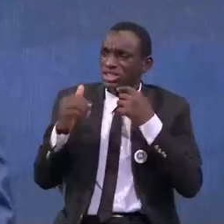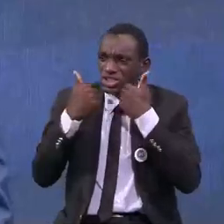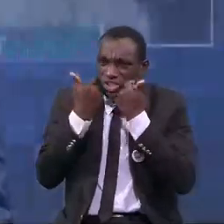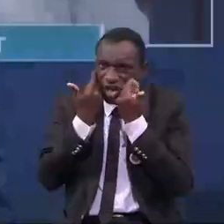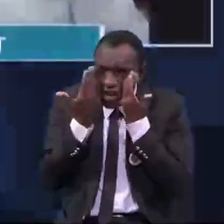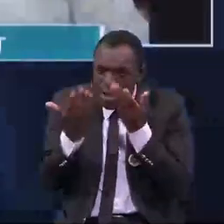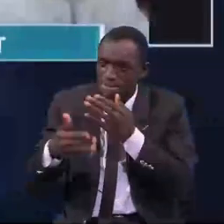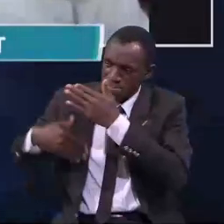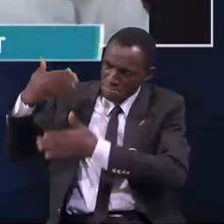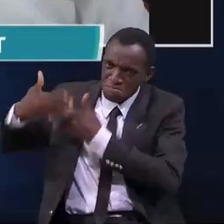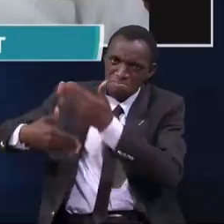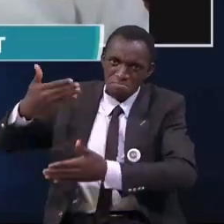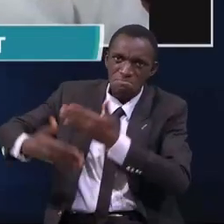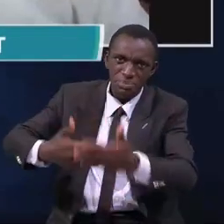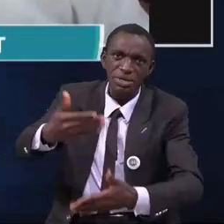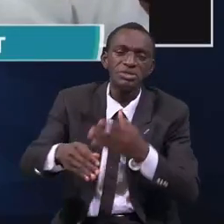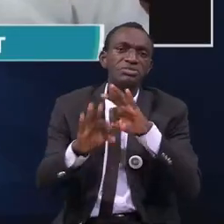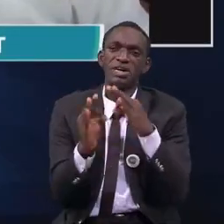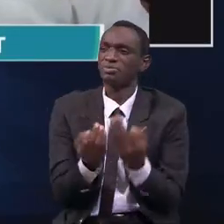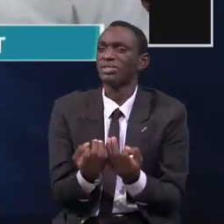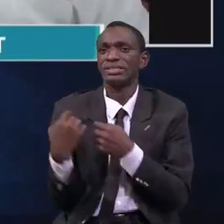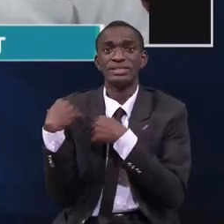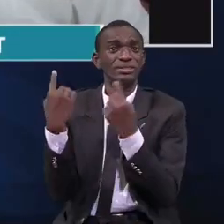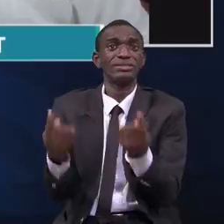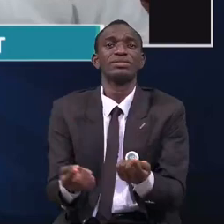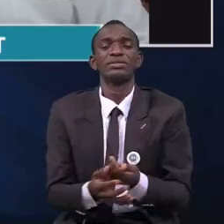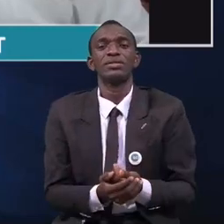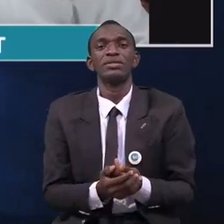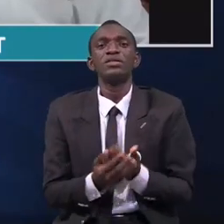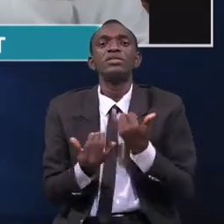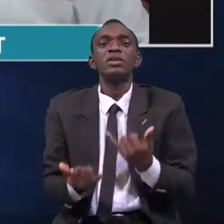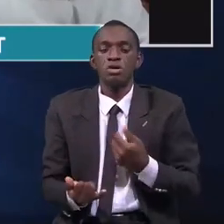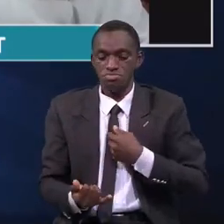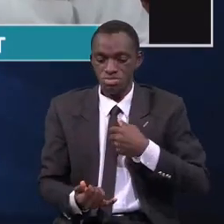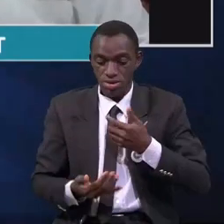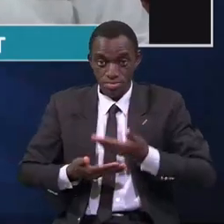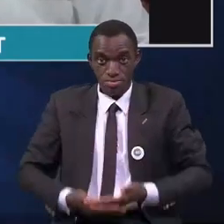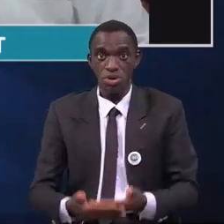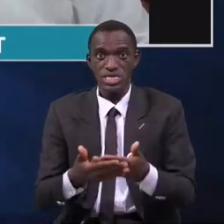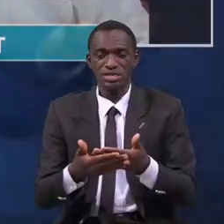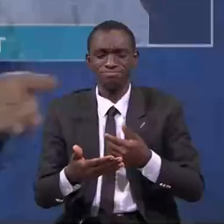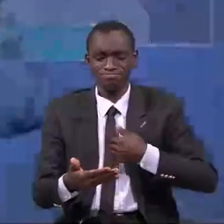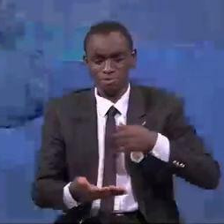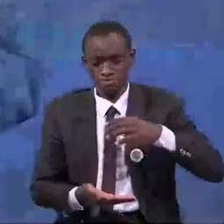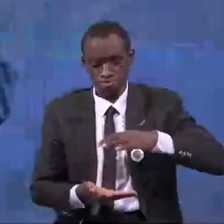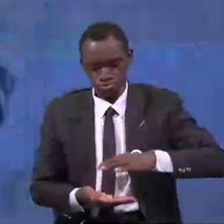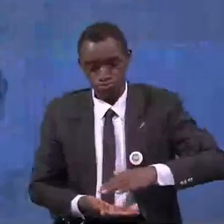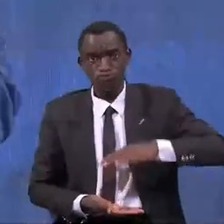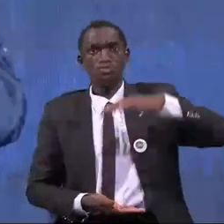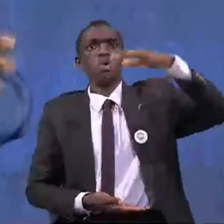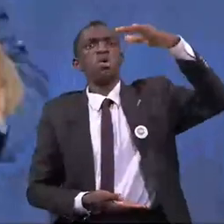pas de respect a l' la dégradation de génération en génération maintenant com vous